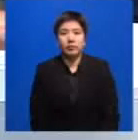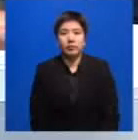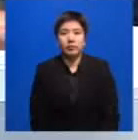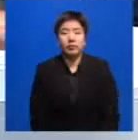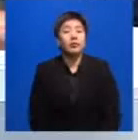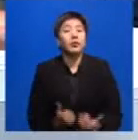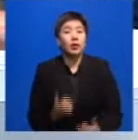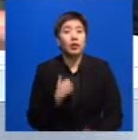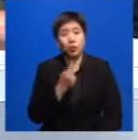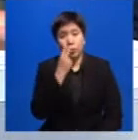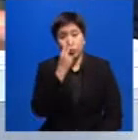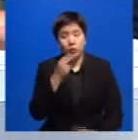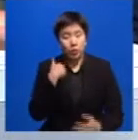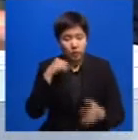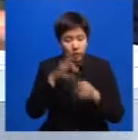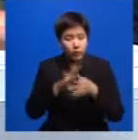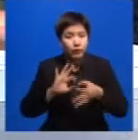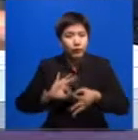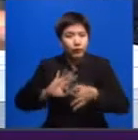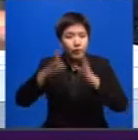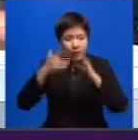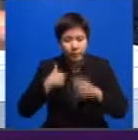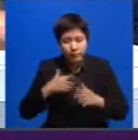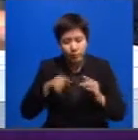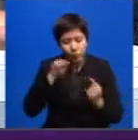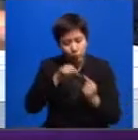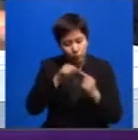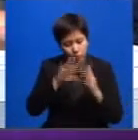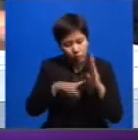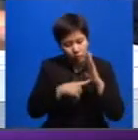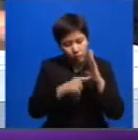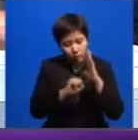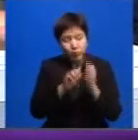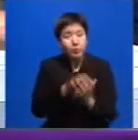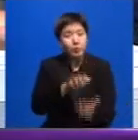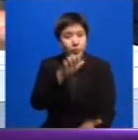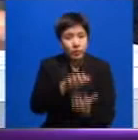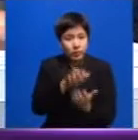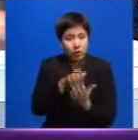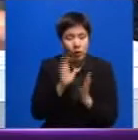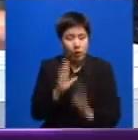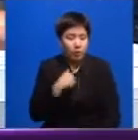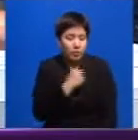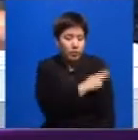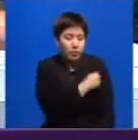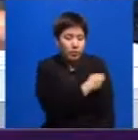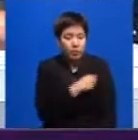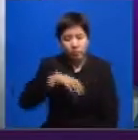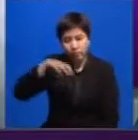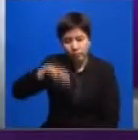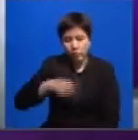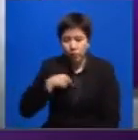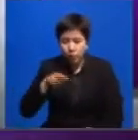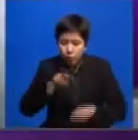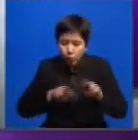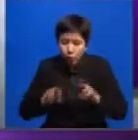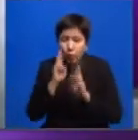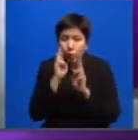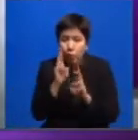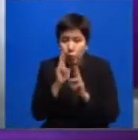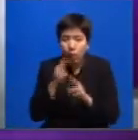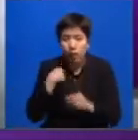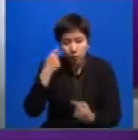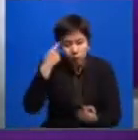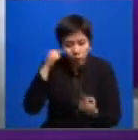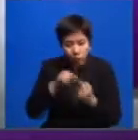เอาปะติดตามความคืบหน้าเหตุไฟไหม้บ่อขยะที่จังหวัดสมุทรปราการนะคะทางสาธารณสุขจังหวัดก็วางมาตรการเฝ้าระวังผลกระทบ